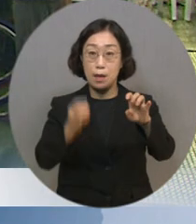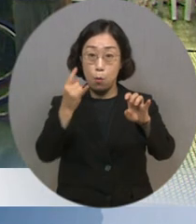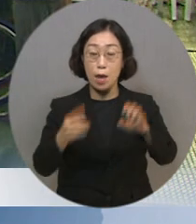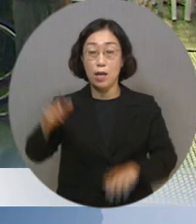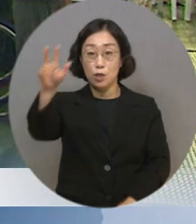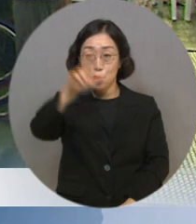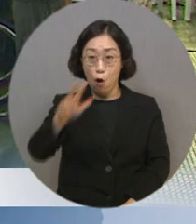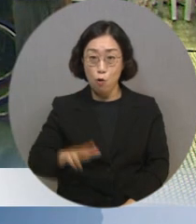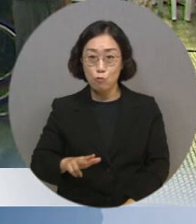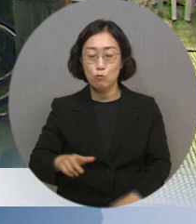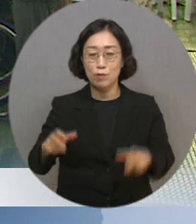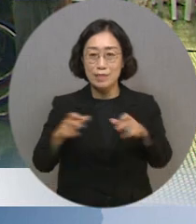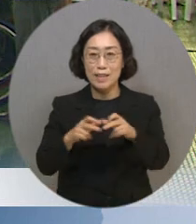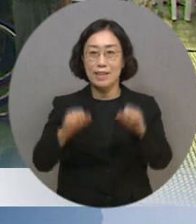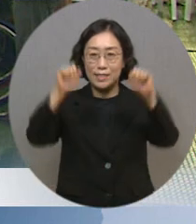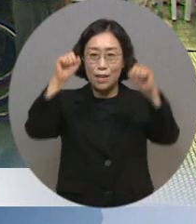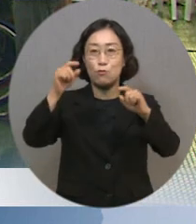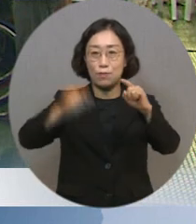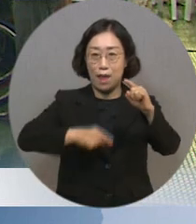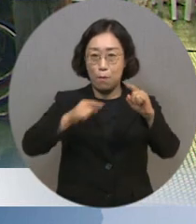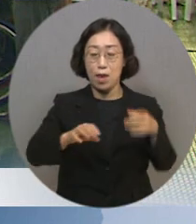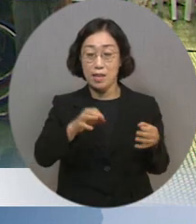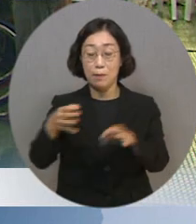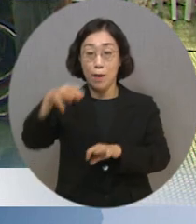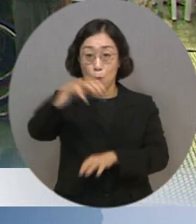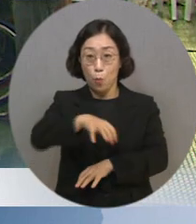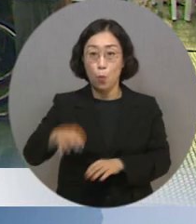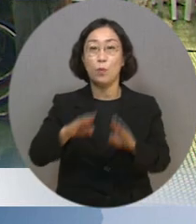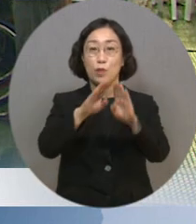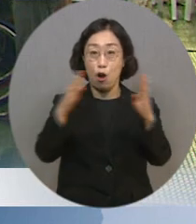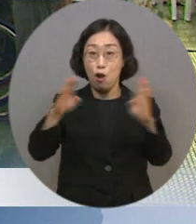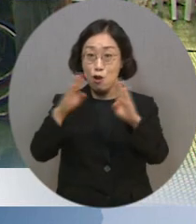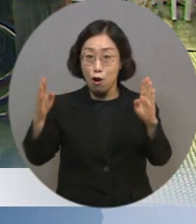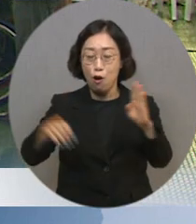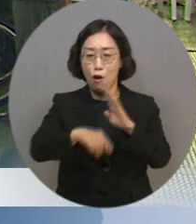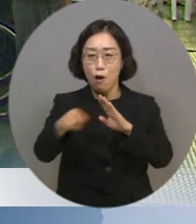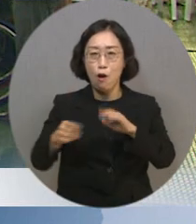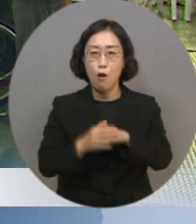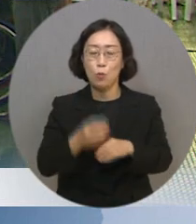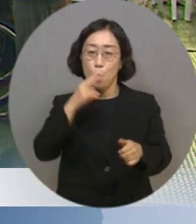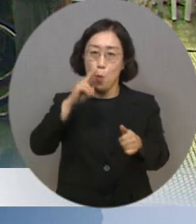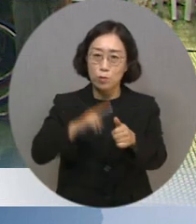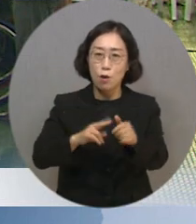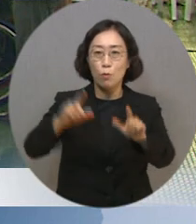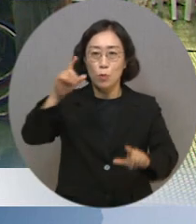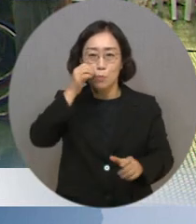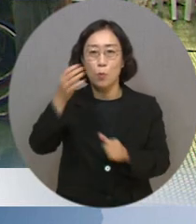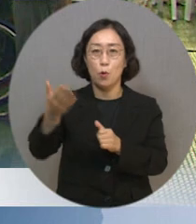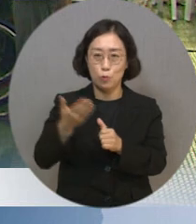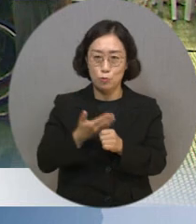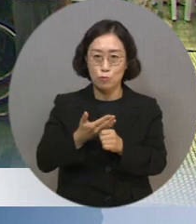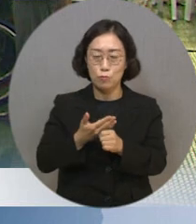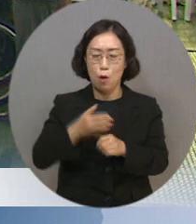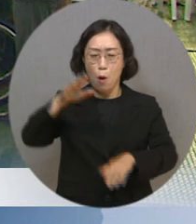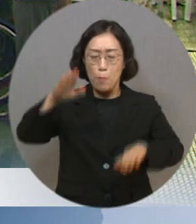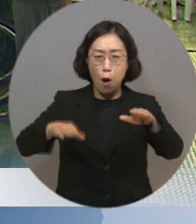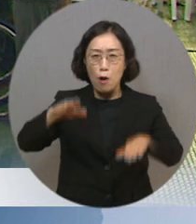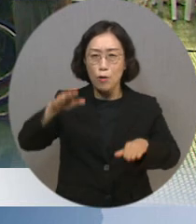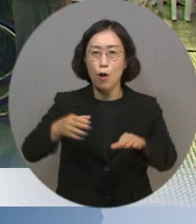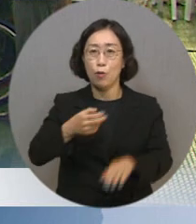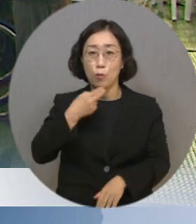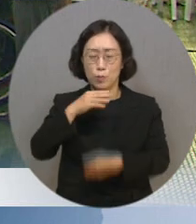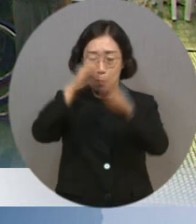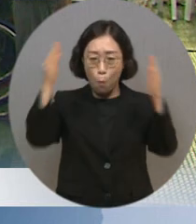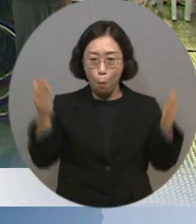전국 장애인 체육대회가 김해에서 열리며 인간의 한계를 뛰어넘는 도전의 시간, 그리고 편견을 뛰어넘어